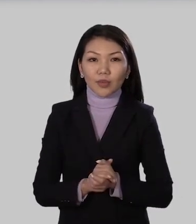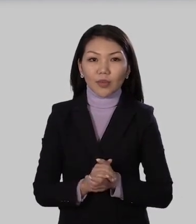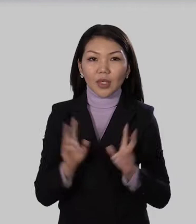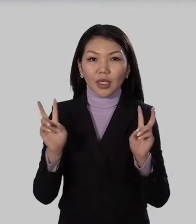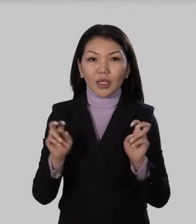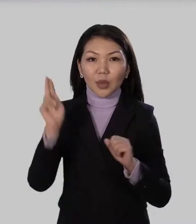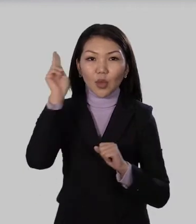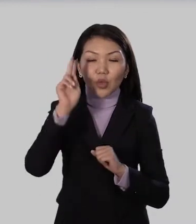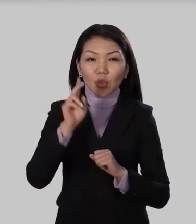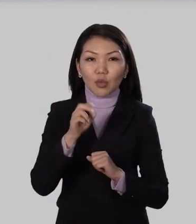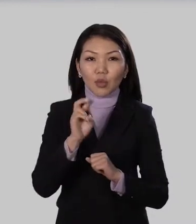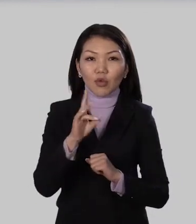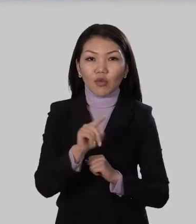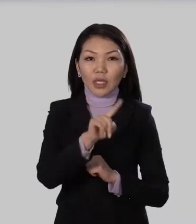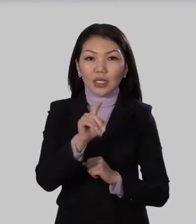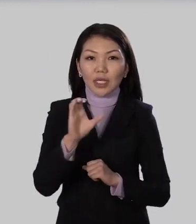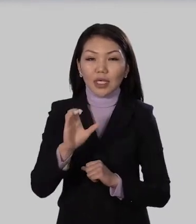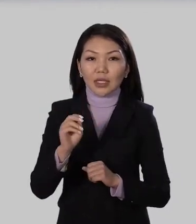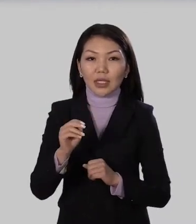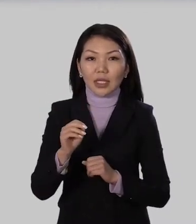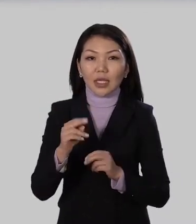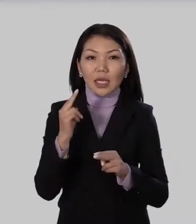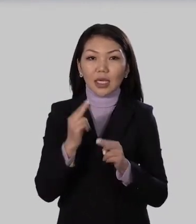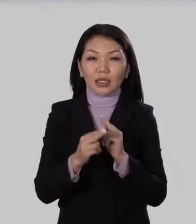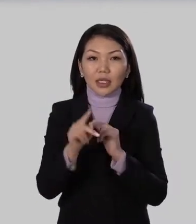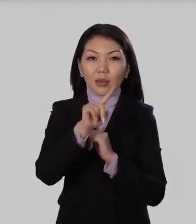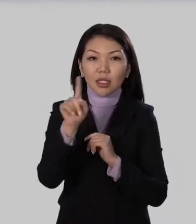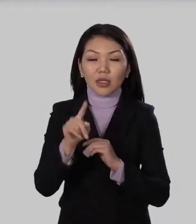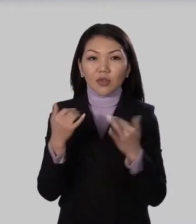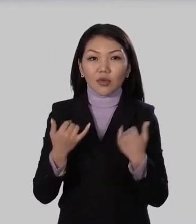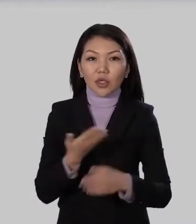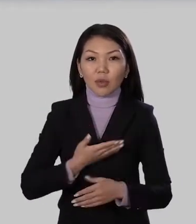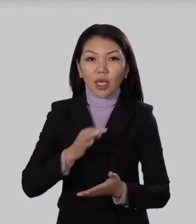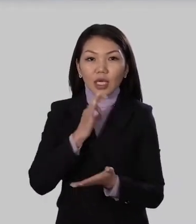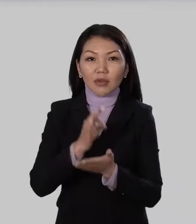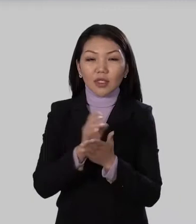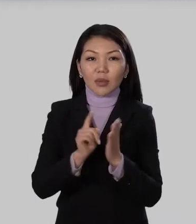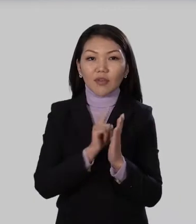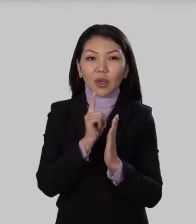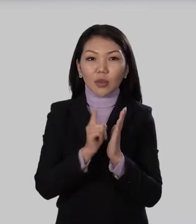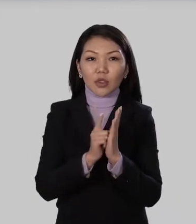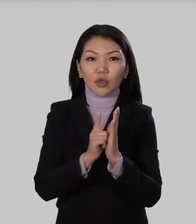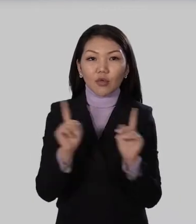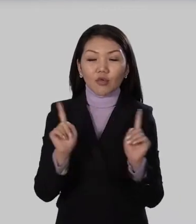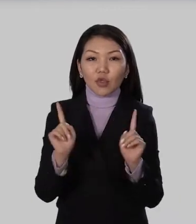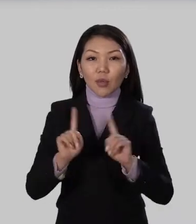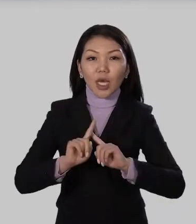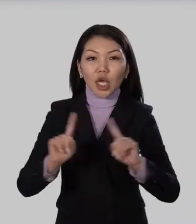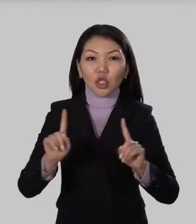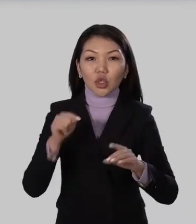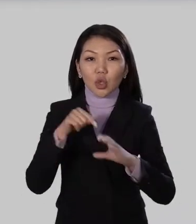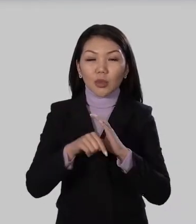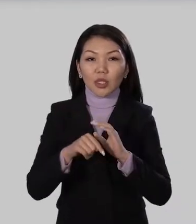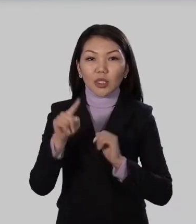Тема урока – буквы «з» и «с» на конце приставок. И сегодня мы ответим на вопросы. В чем особенность